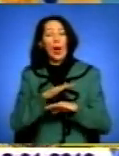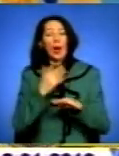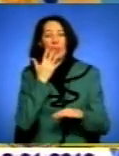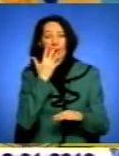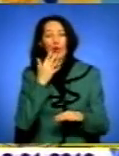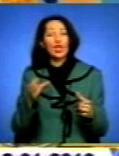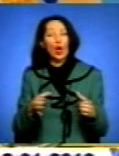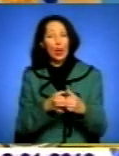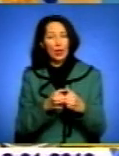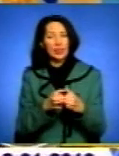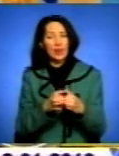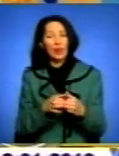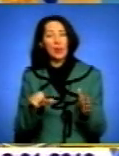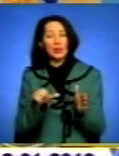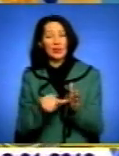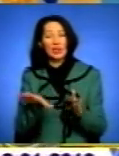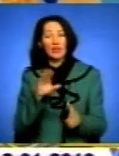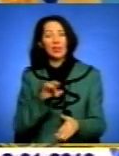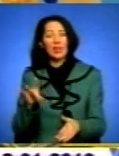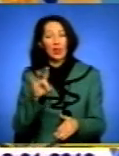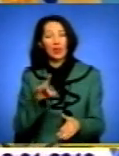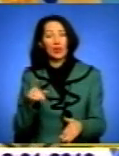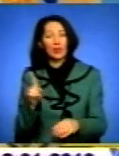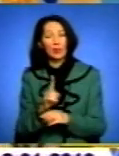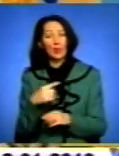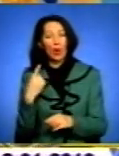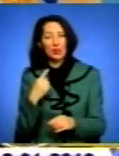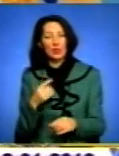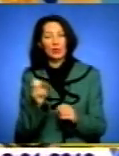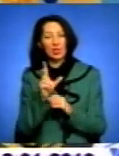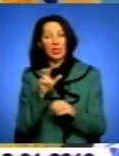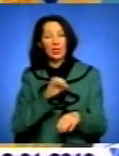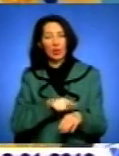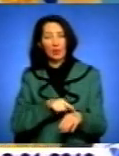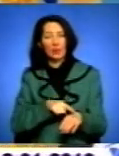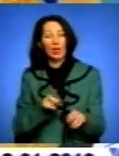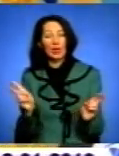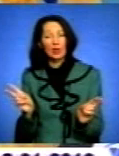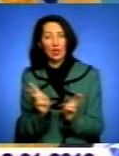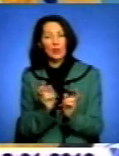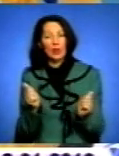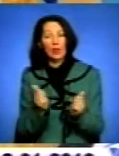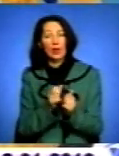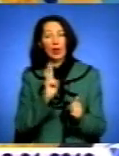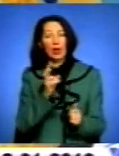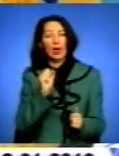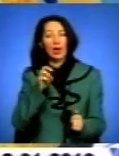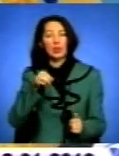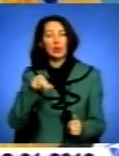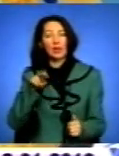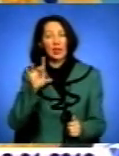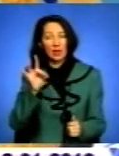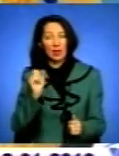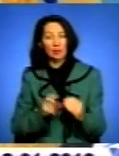представники усіх районів Тернопільської області. Тому в 13:00 ми збираємося біля катедри, звідти